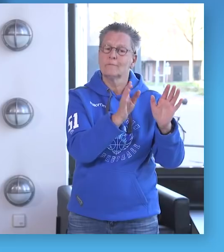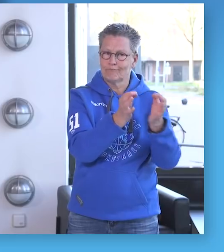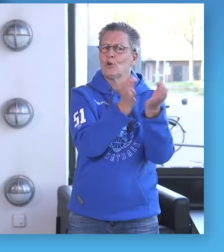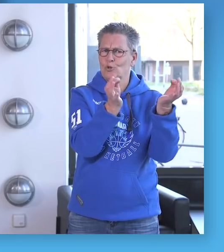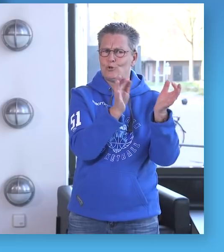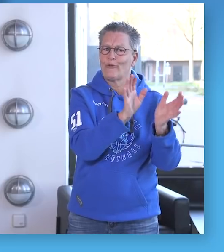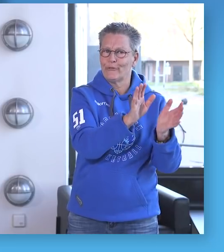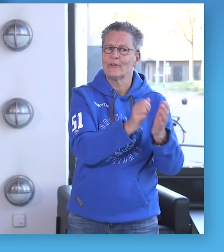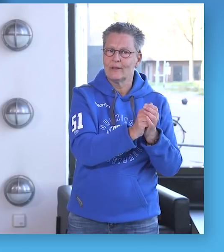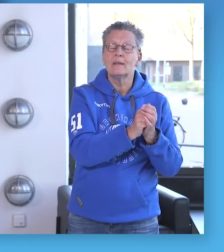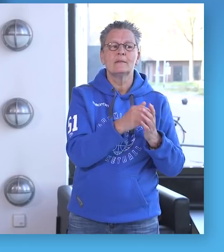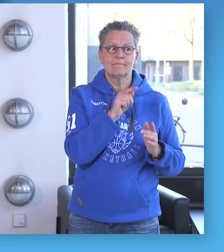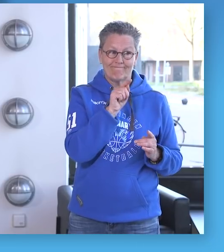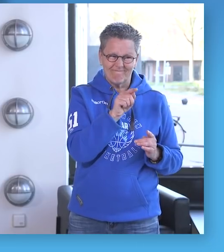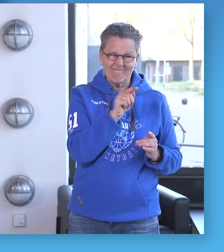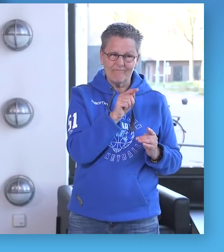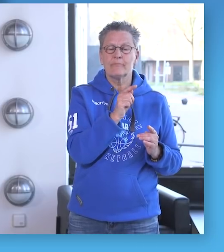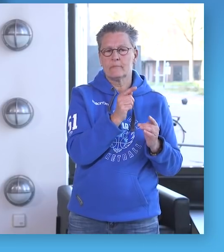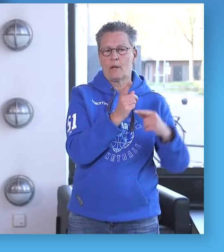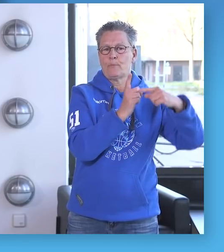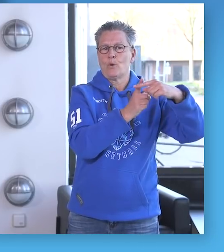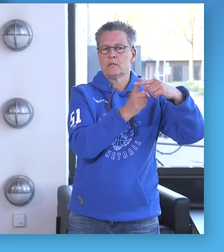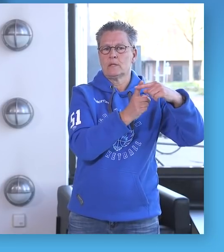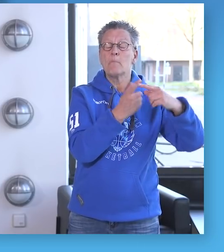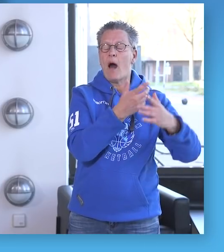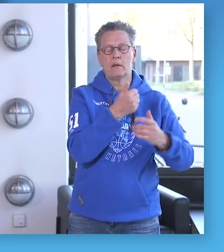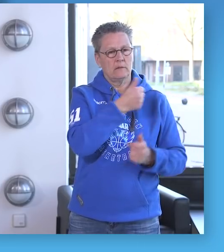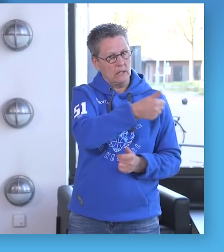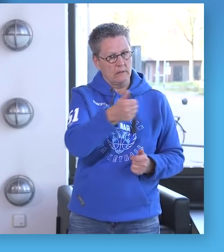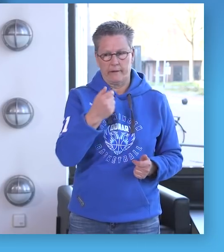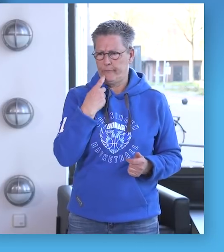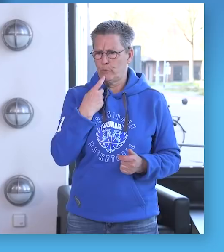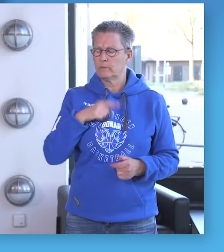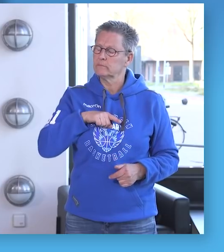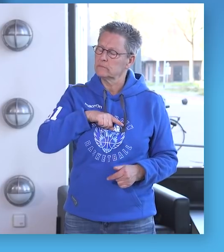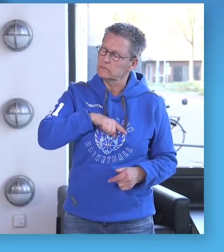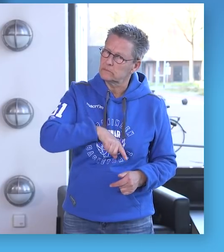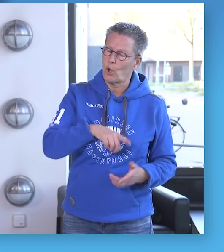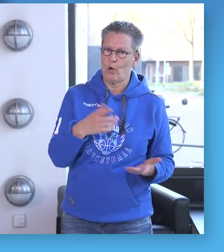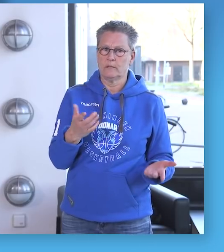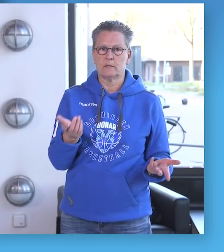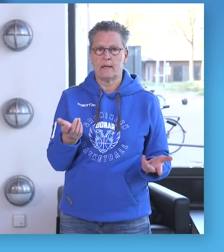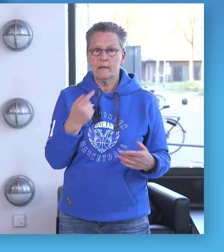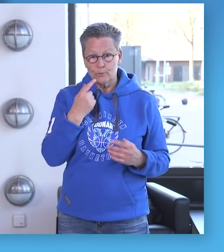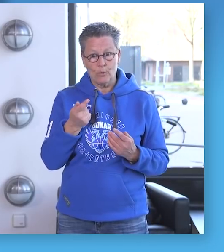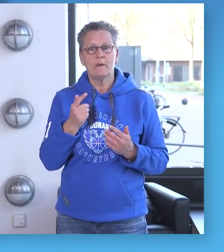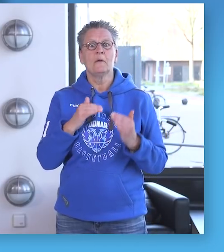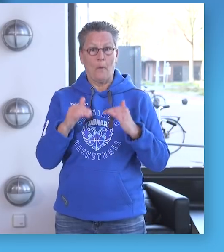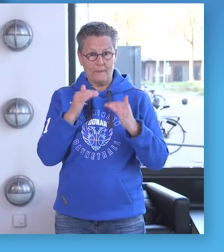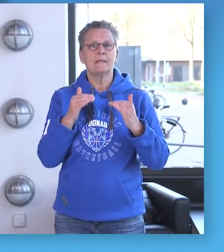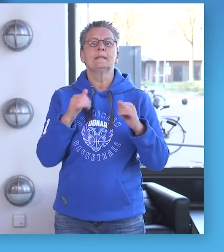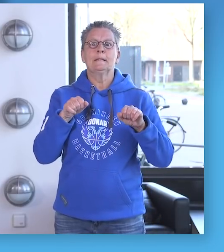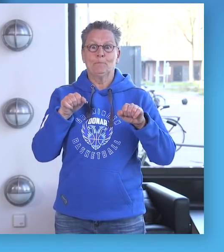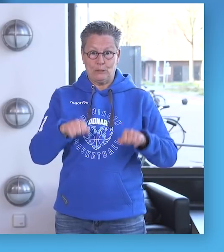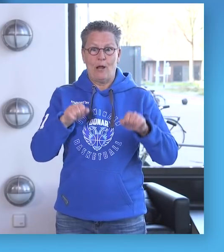zin is dat positief. Maar iedereen gewoon teleurgesteld natuurlijk dat je eigenlijk op het moment dat de competitie beslist gaat worden